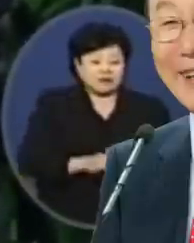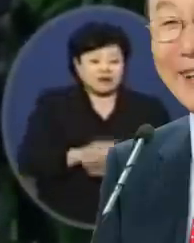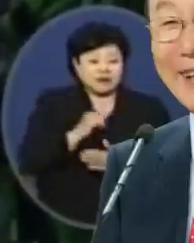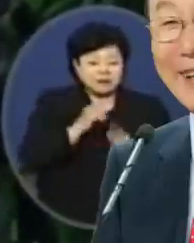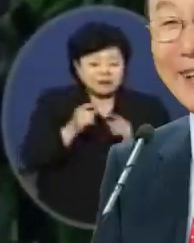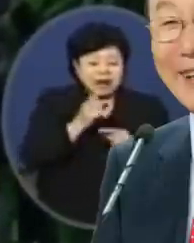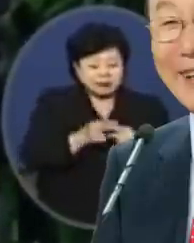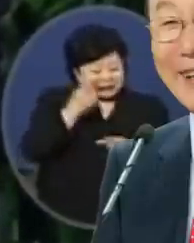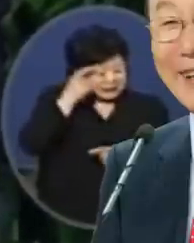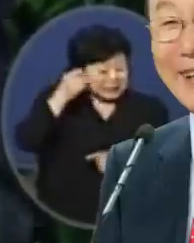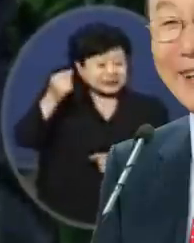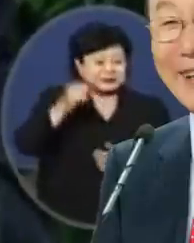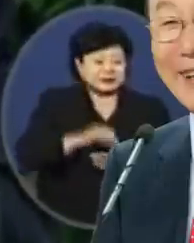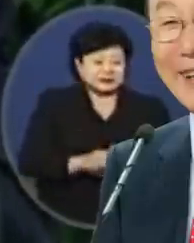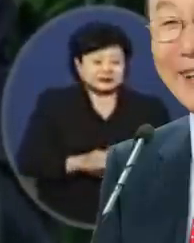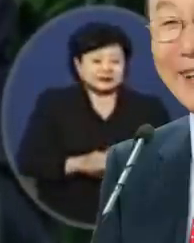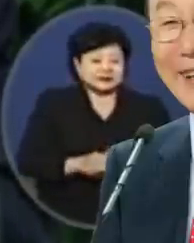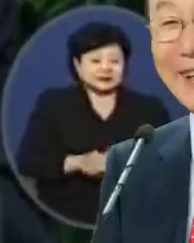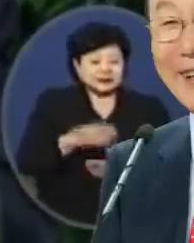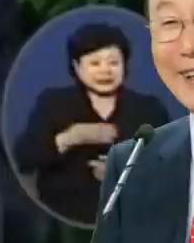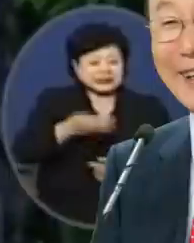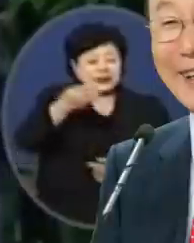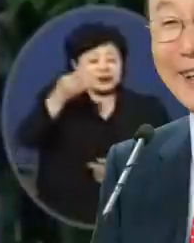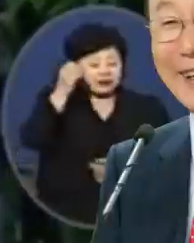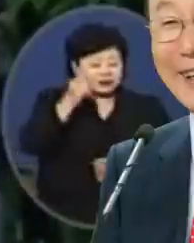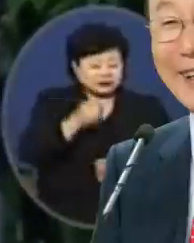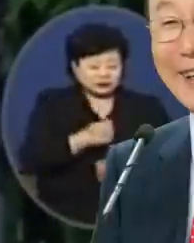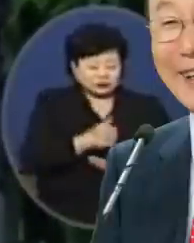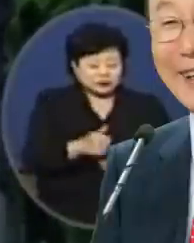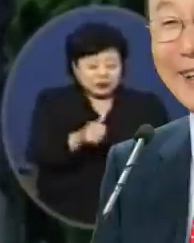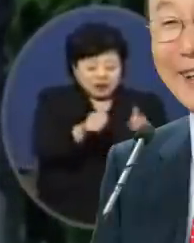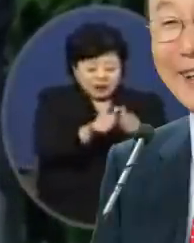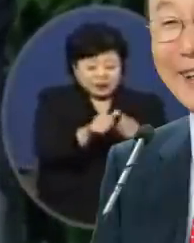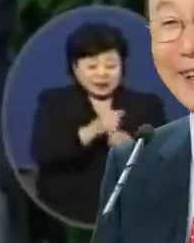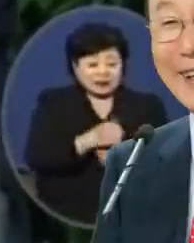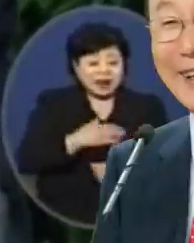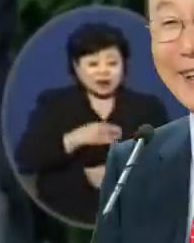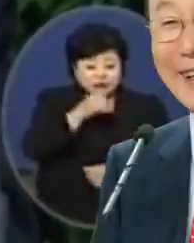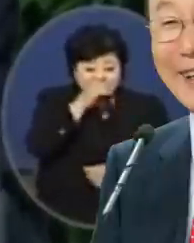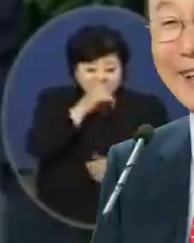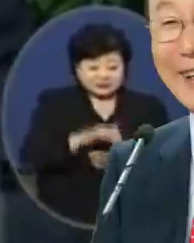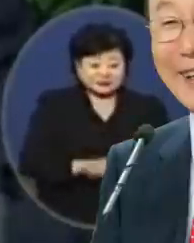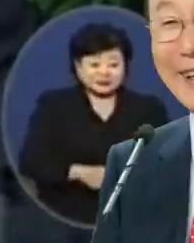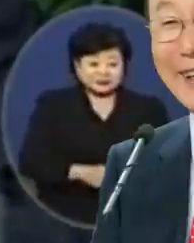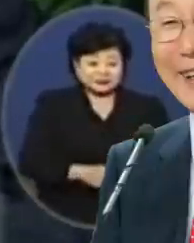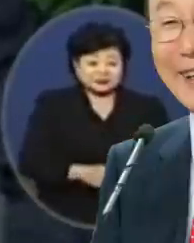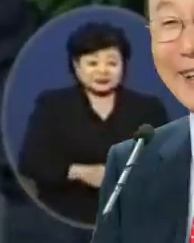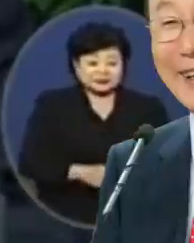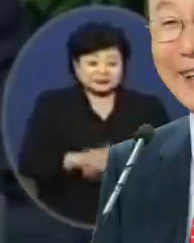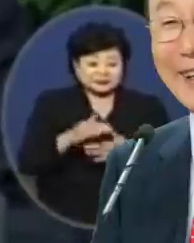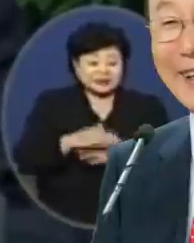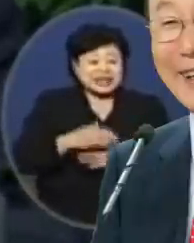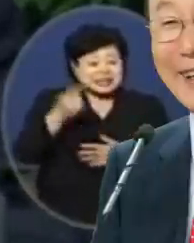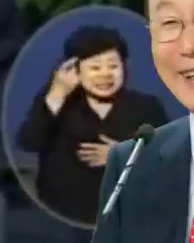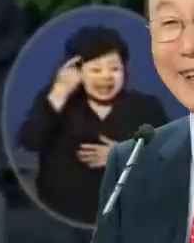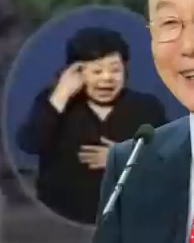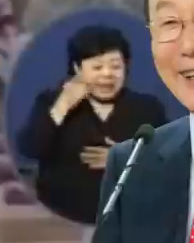말이 긍정적이 되면 4차원의 영성으로서 주님과 동행한다는 것을 알고 있지요. 한번 따라 말씀입니다.